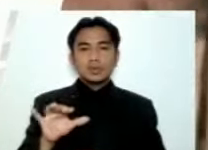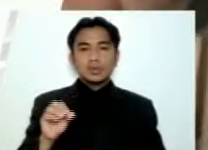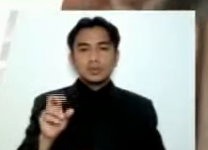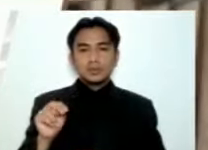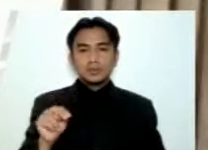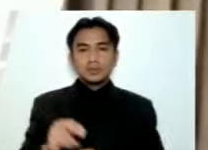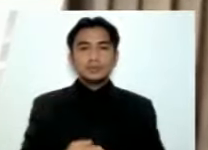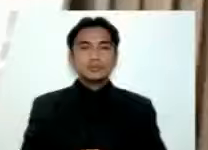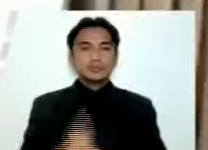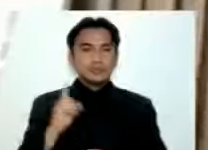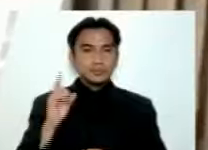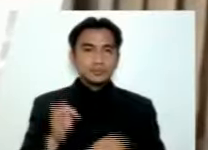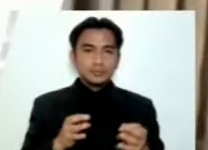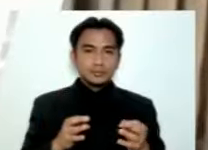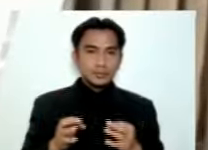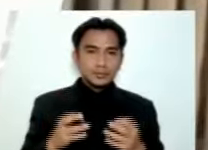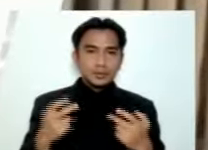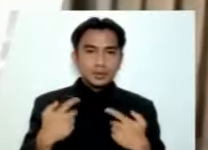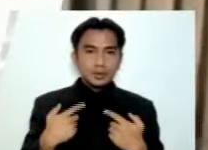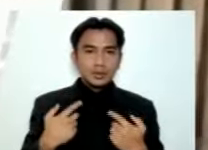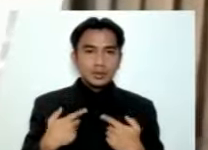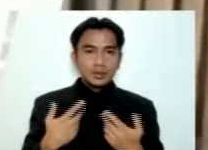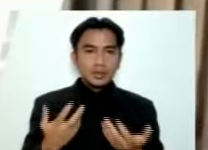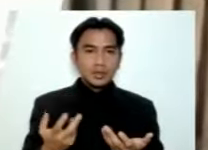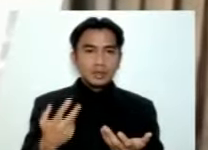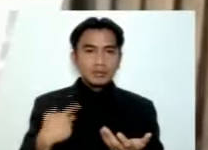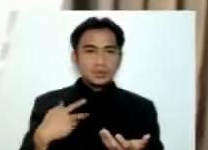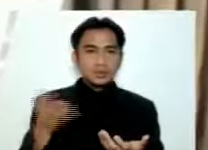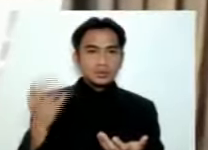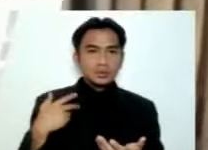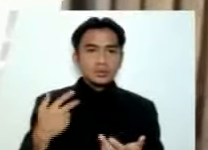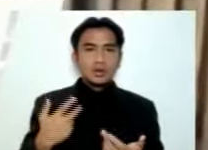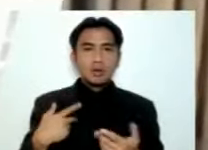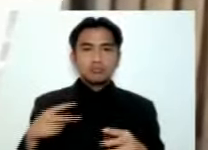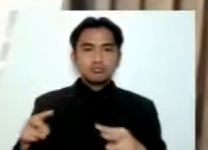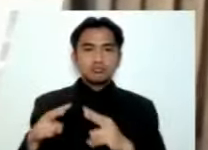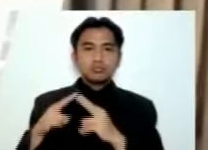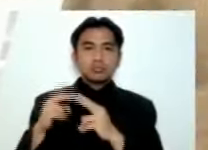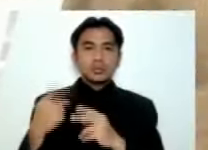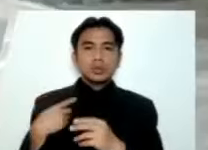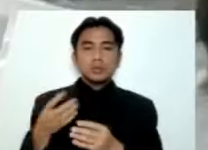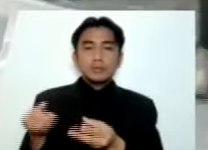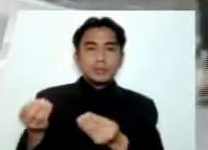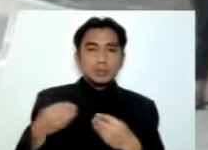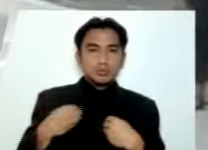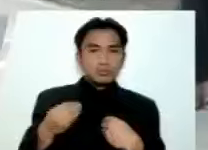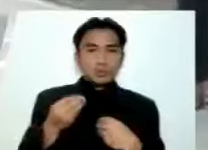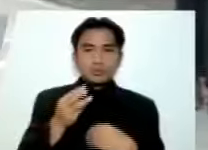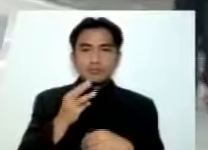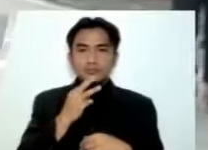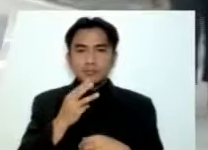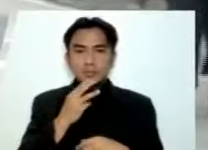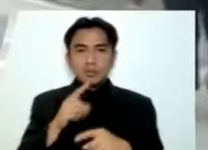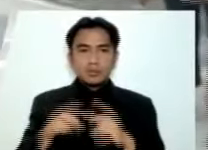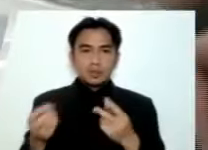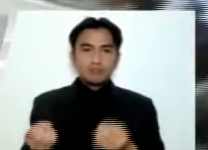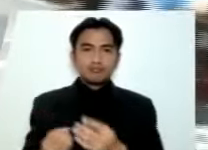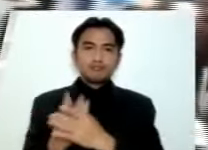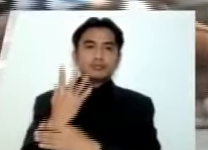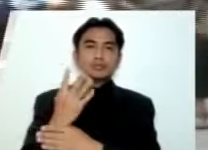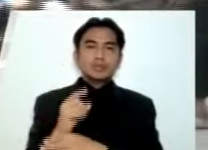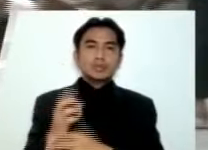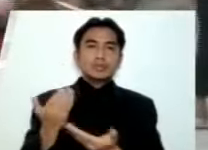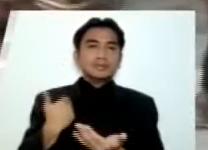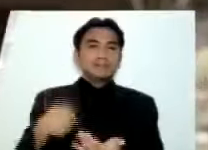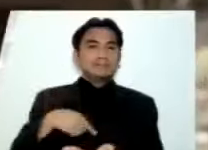ginakuha namon, source namon tubig, drink na iya. Kitungod kinag-irap ang bulkan, gin-stop ni Sar. Problema rin ang tubig sa barangay